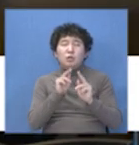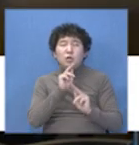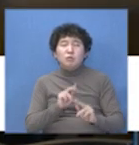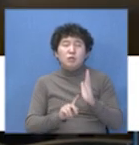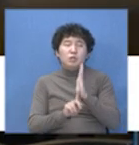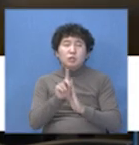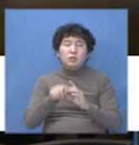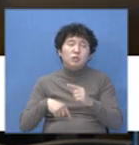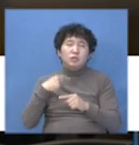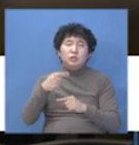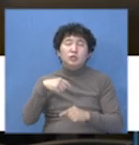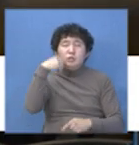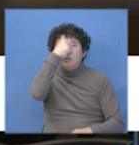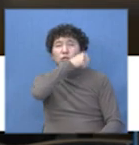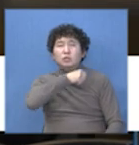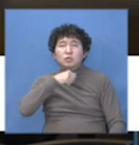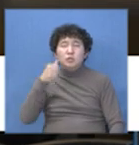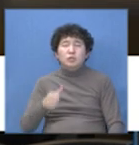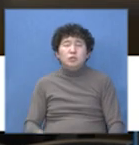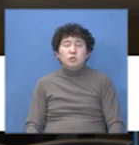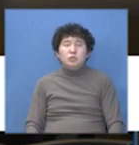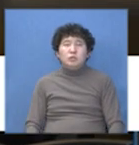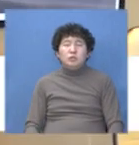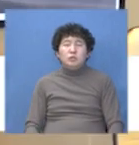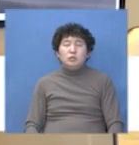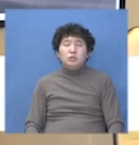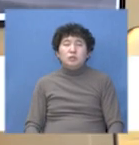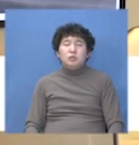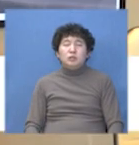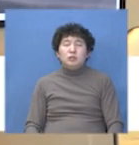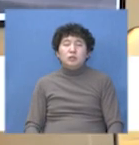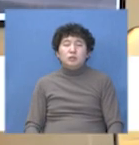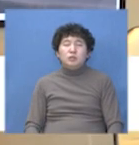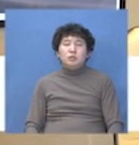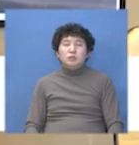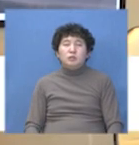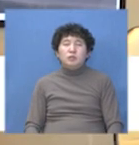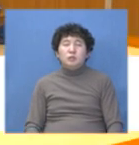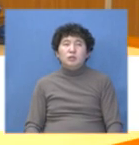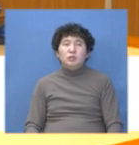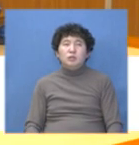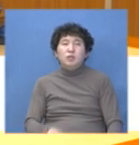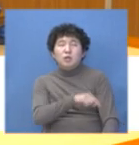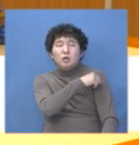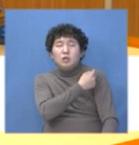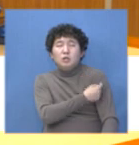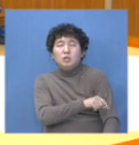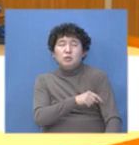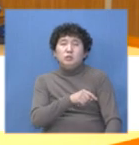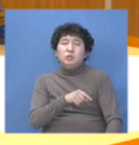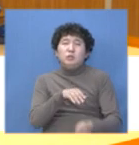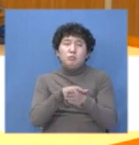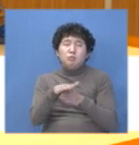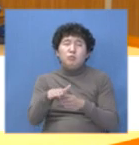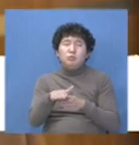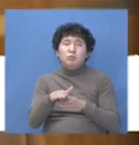келер жылы барлық 36 нысан бой көтеруі тиіс. Жаңадан бой көтеретін нысандар қажетті мамандармен толық қамтылады. Жүктеме саны